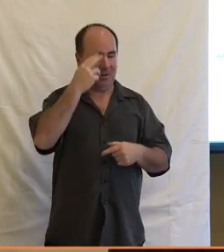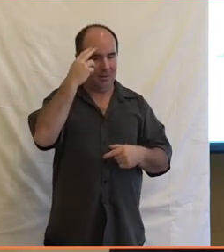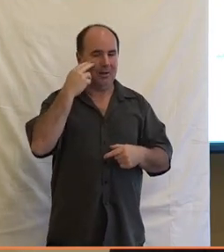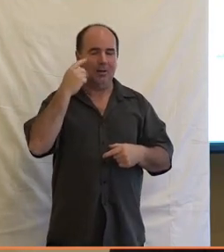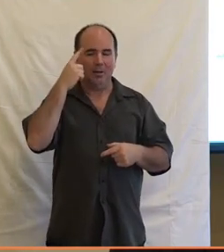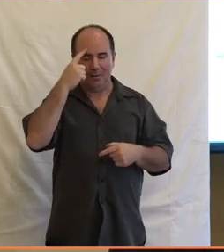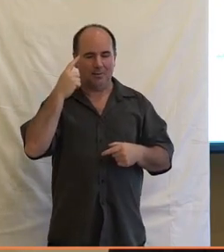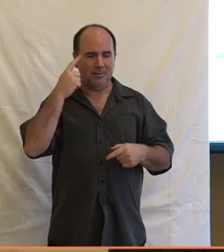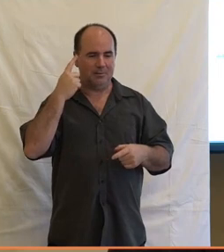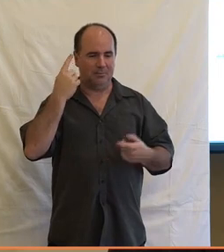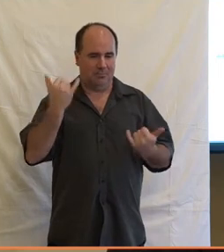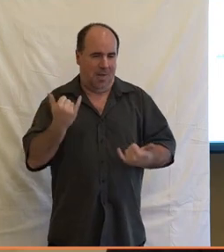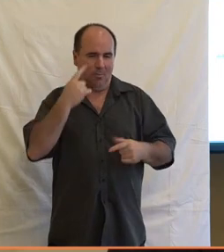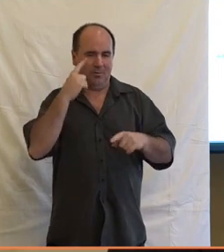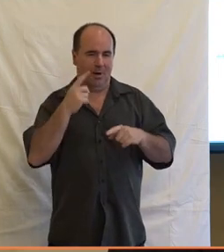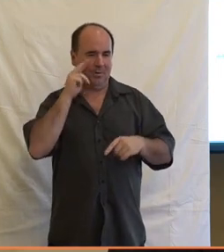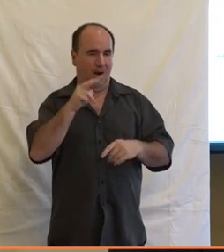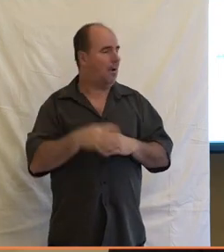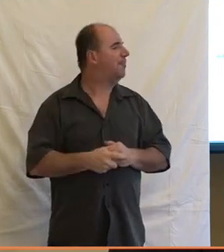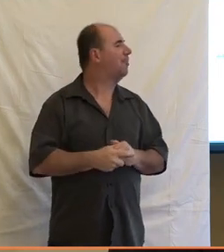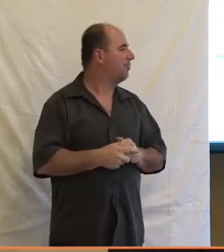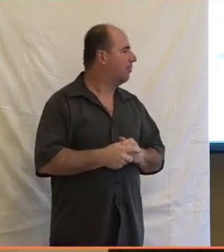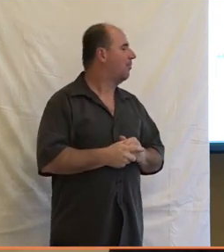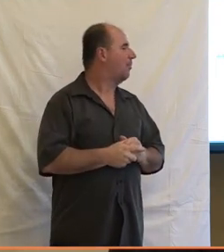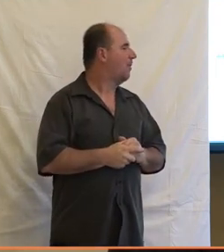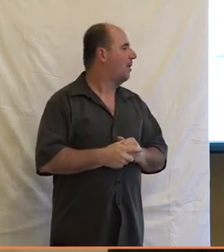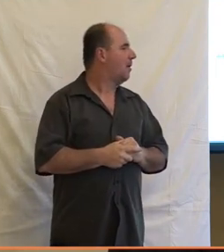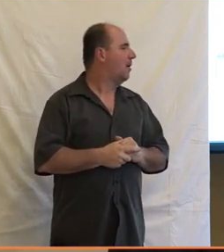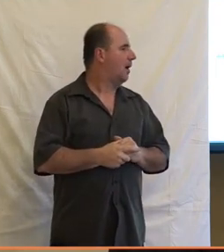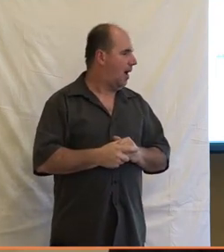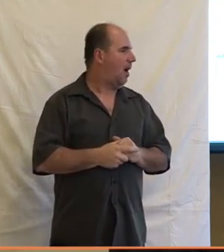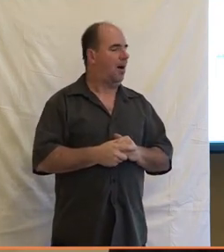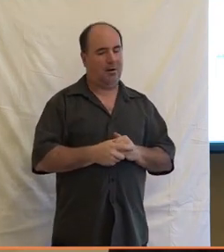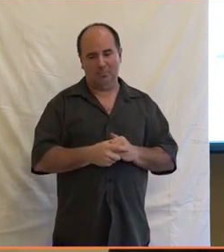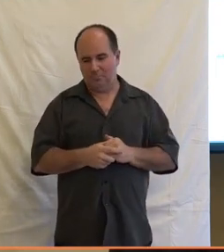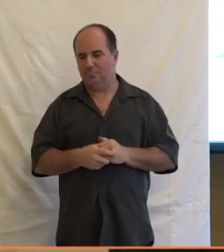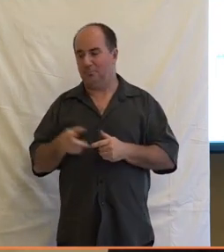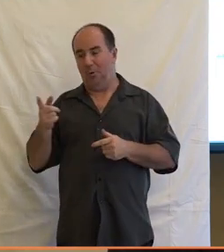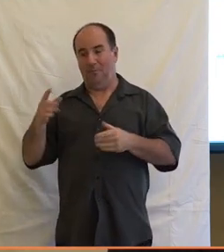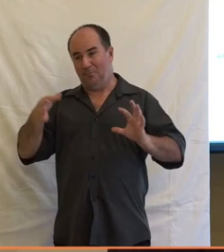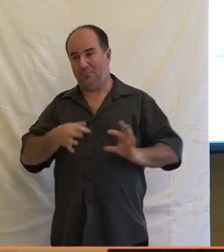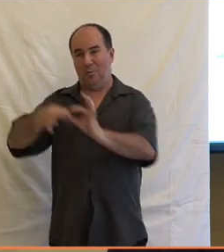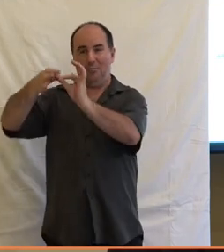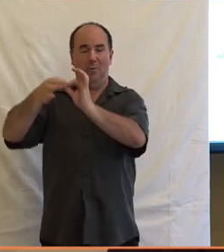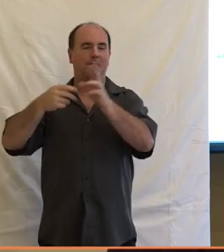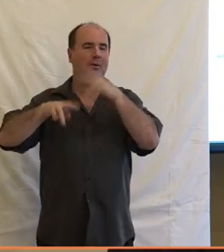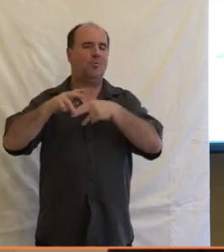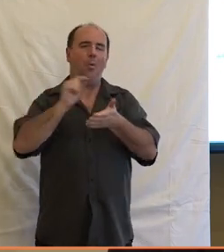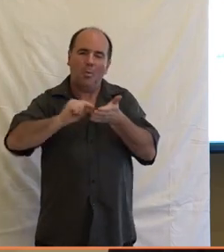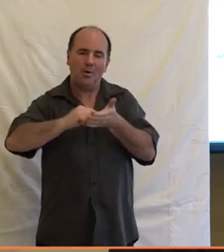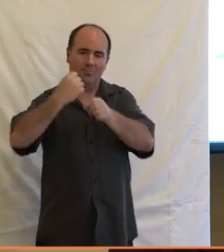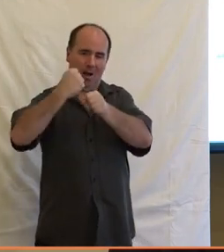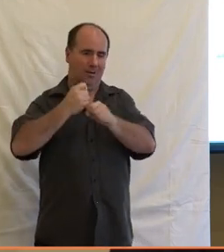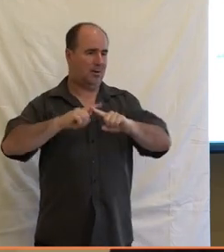době, kdy tady ta agenda spadala ne pod úřad práce, ale pod referáty sociálních věcí, tak mnohdy to